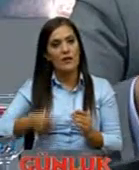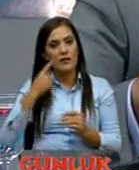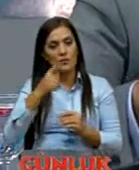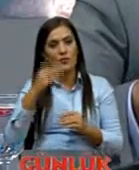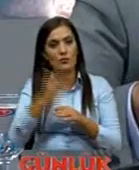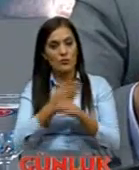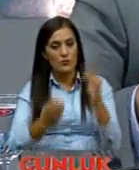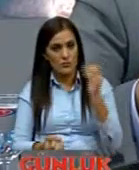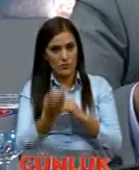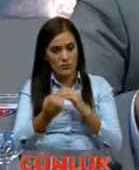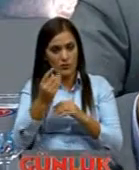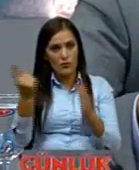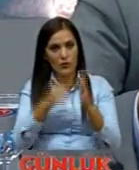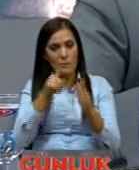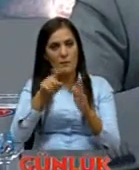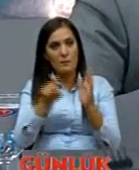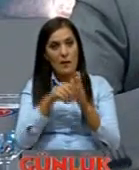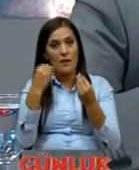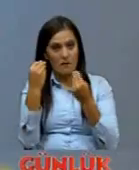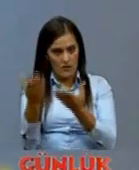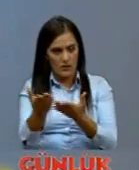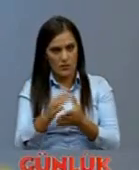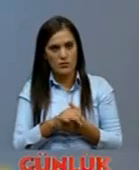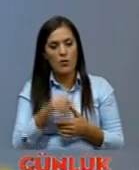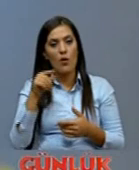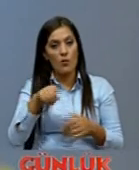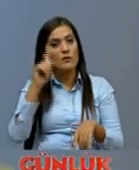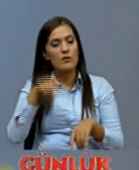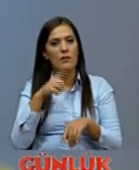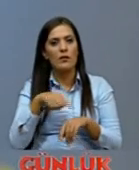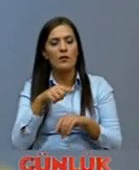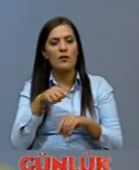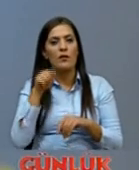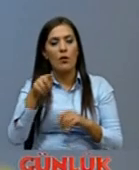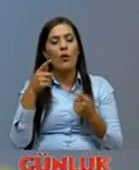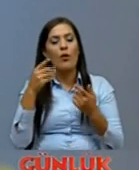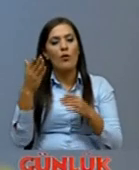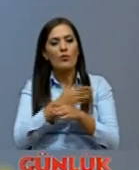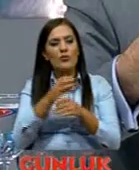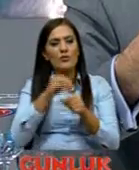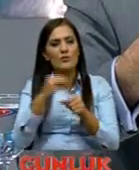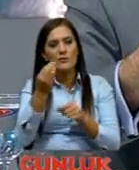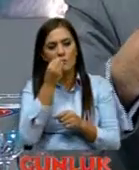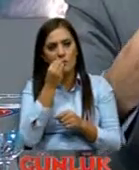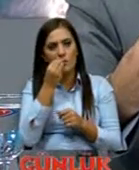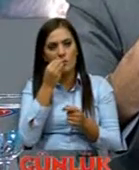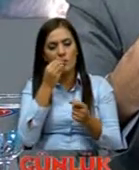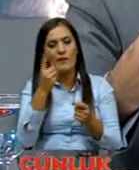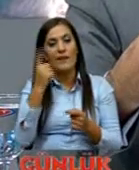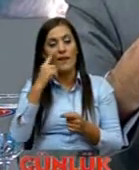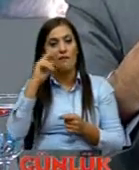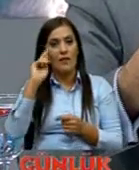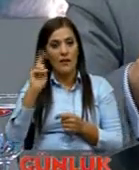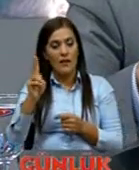standartta ürün ürettiği noktasında bir belge veriyorsa, hı hı, o zaman bu ürün devlete